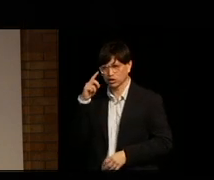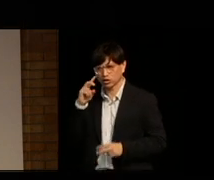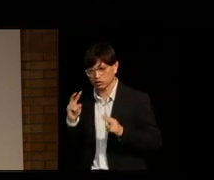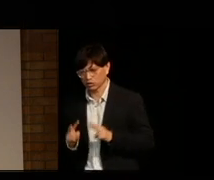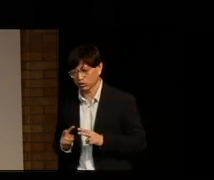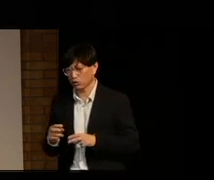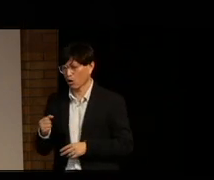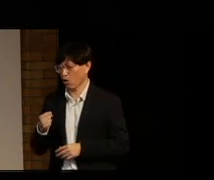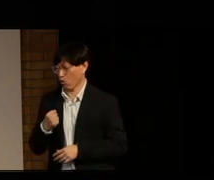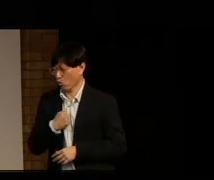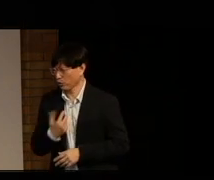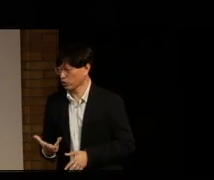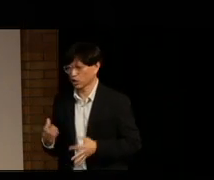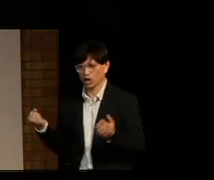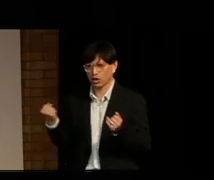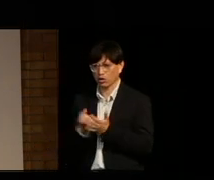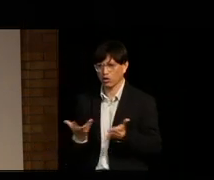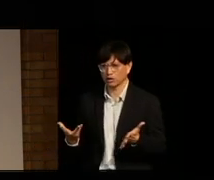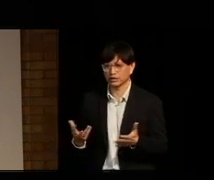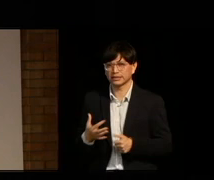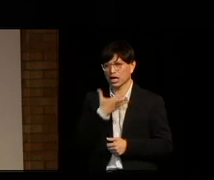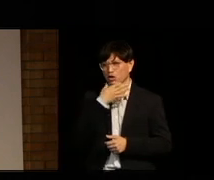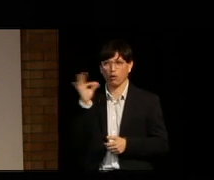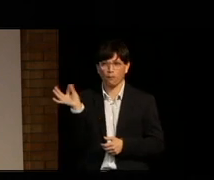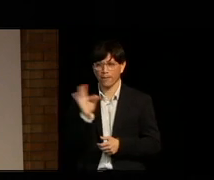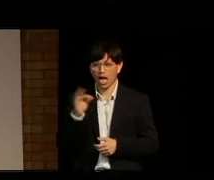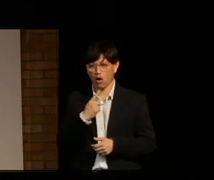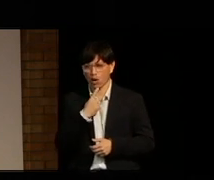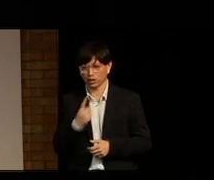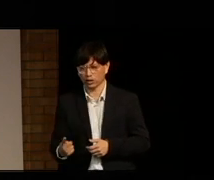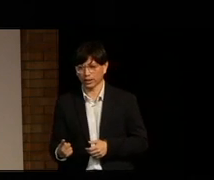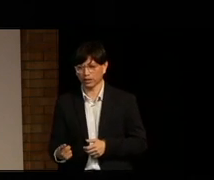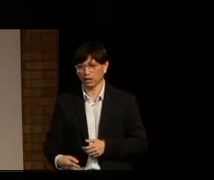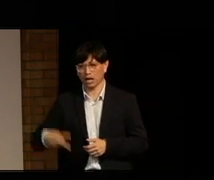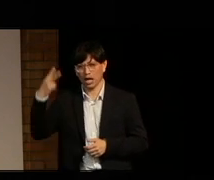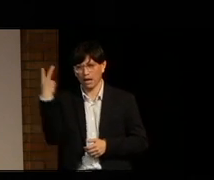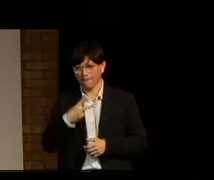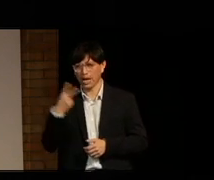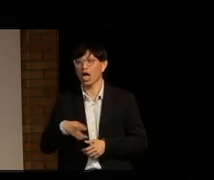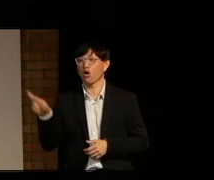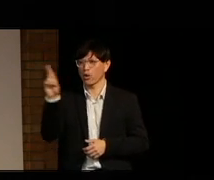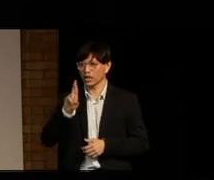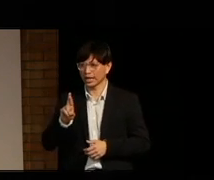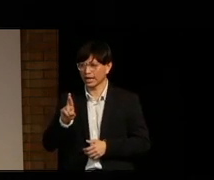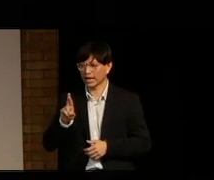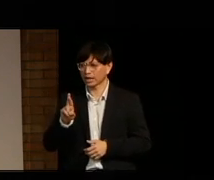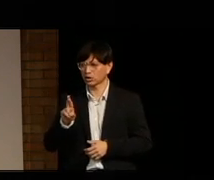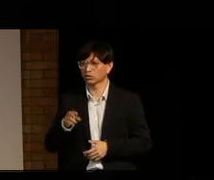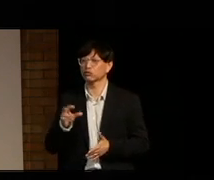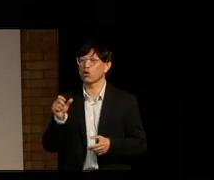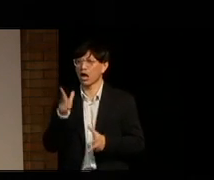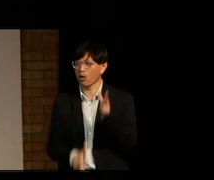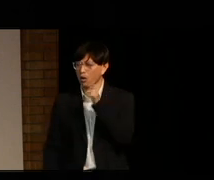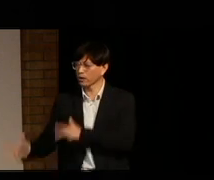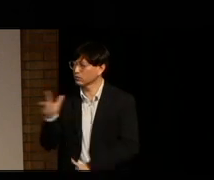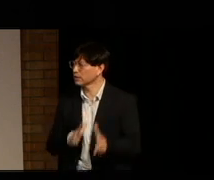me colpisce sempre perché è stato anche molto bello quello che è stato detto sì è vero quello che dice Riccardo tutto l'aspetto sulla lingua de seni che è